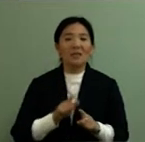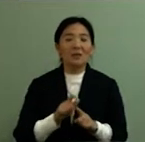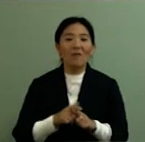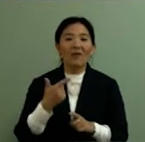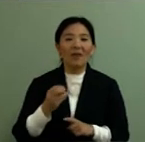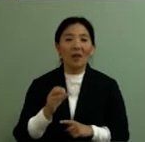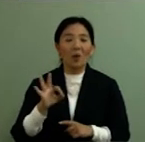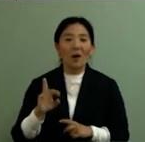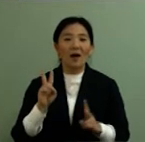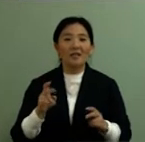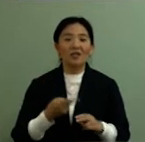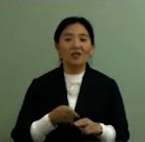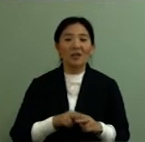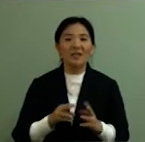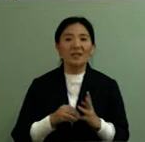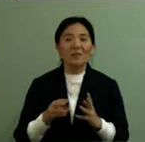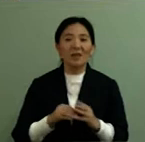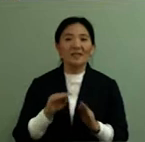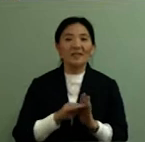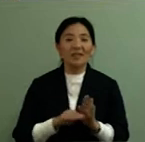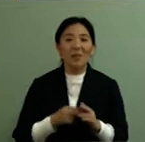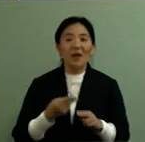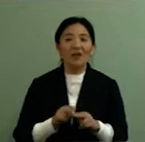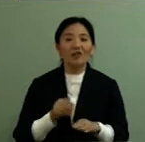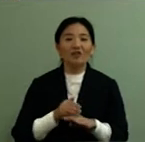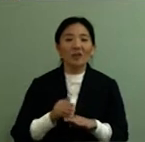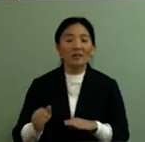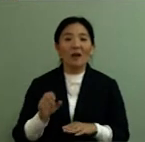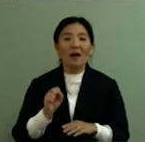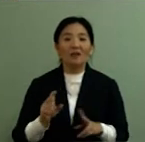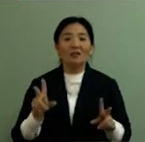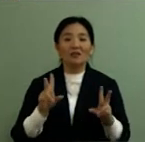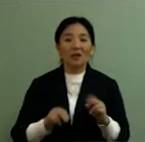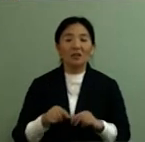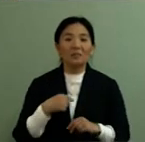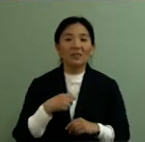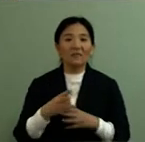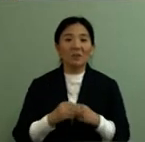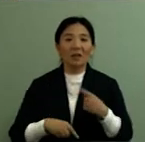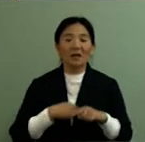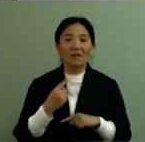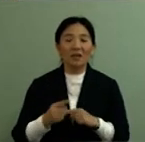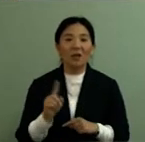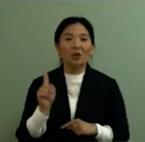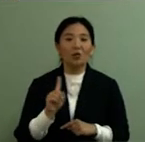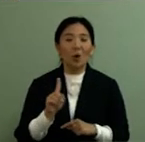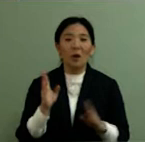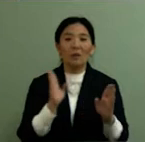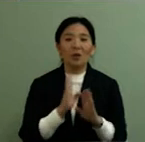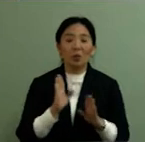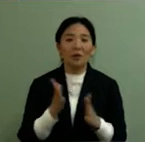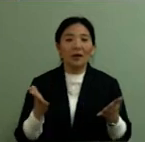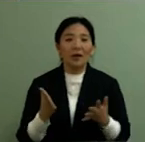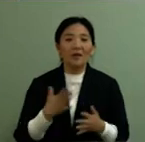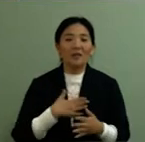«гео», вы знаете, означает «земля». Система – это части. А значит, мы с вами говорили, что природа,